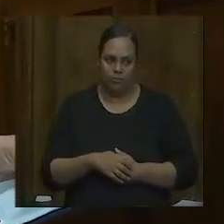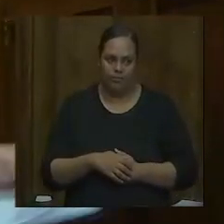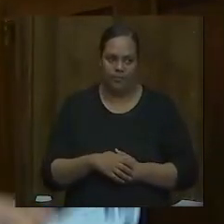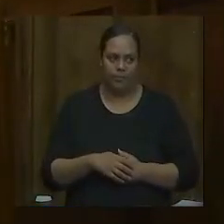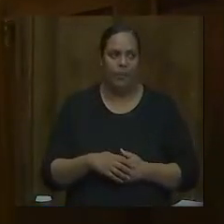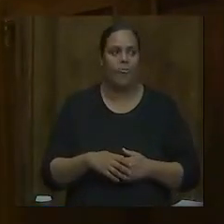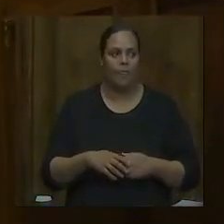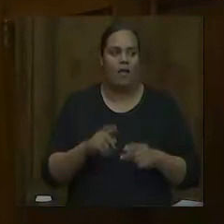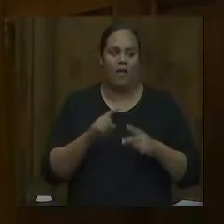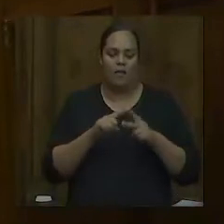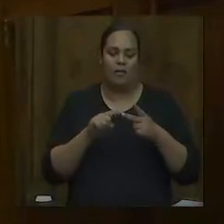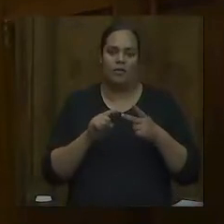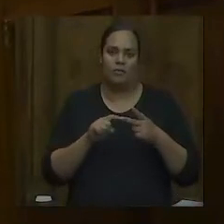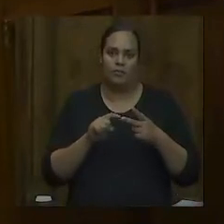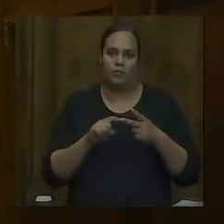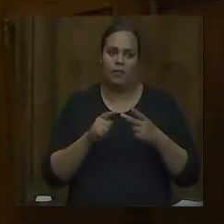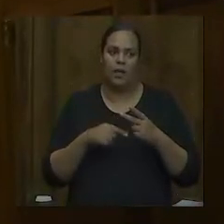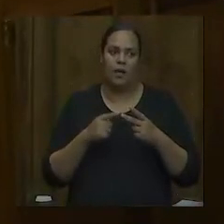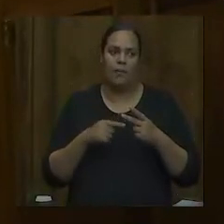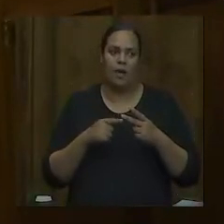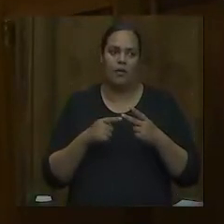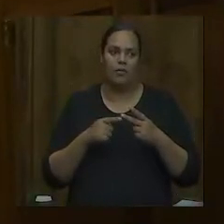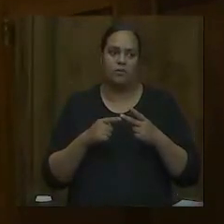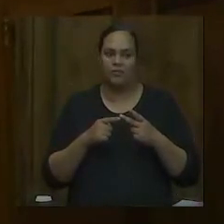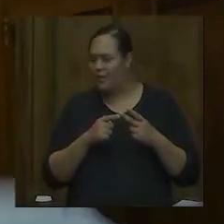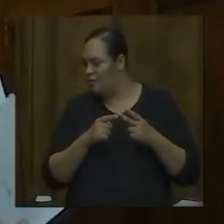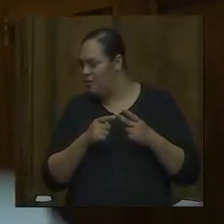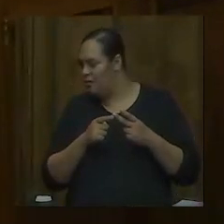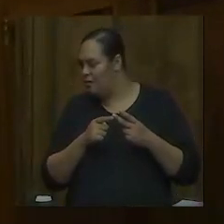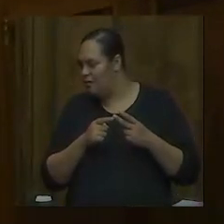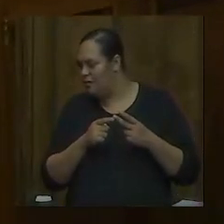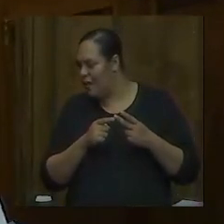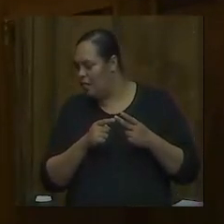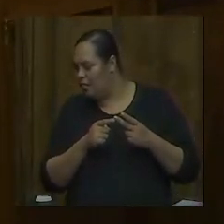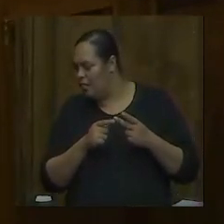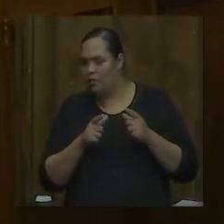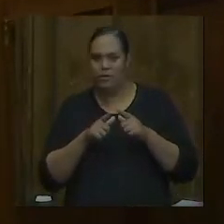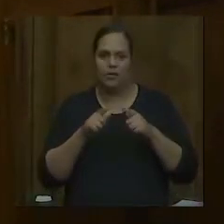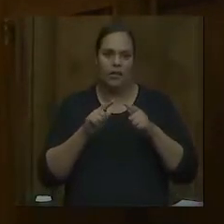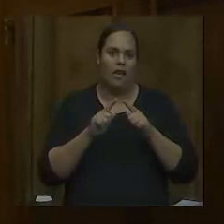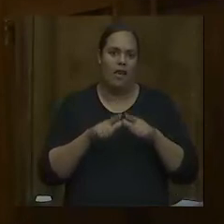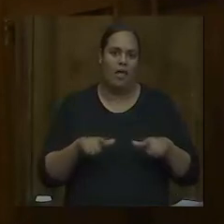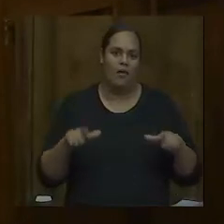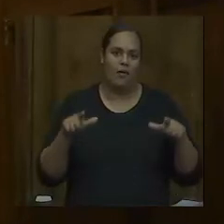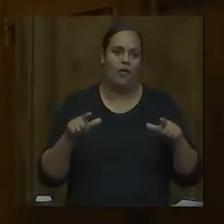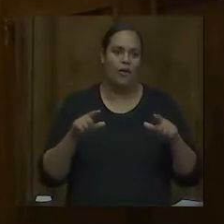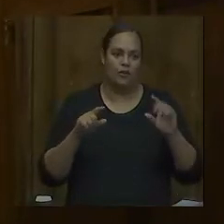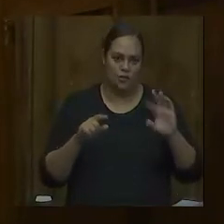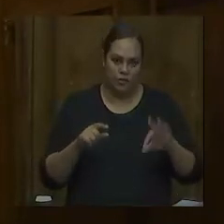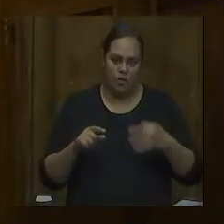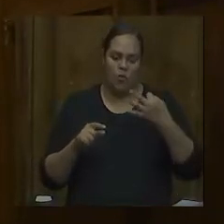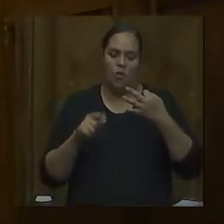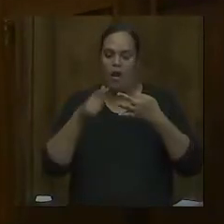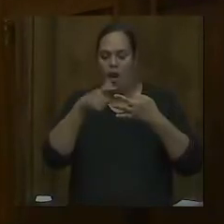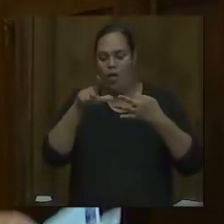En dan ten opsigte van ons taal. Alle dokumentasie is in al 3